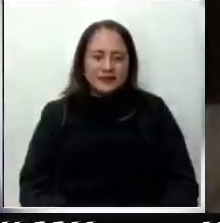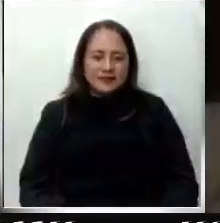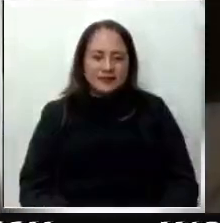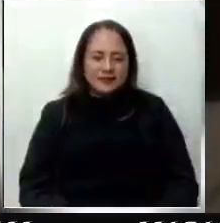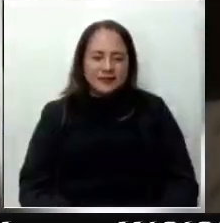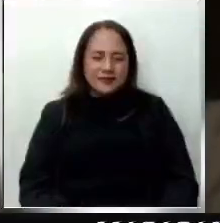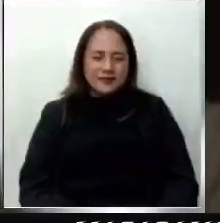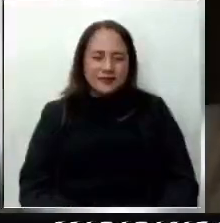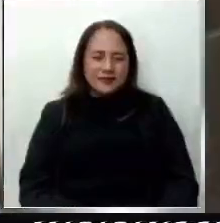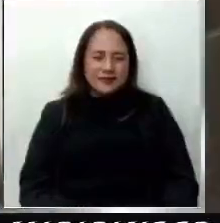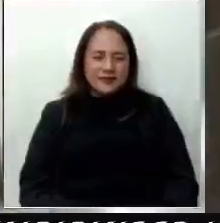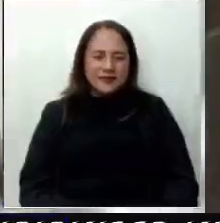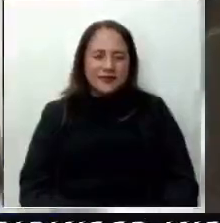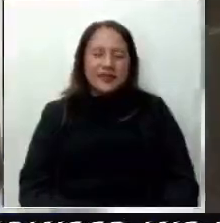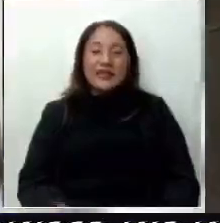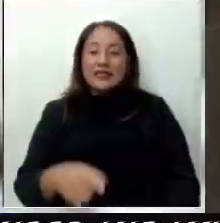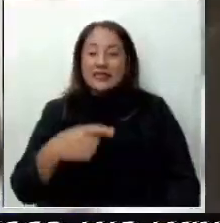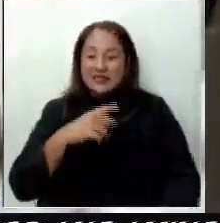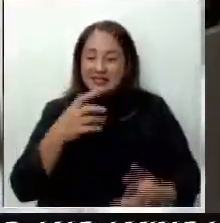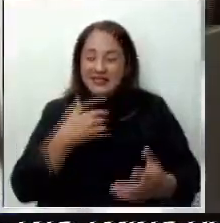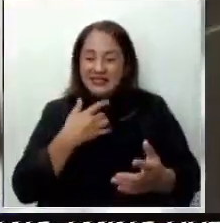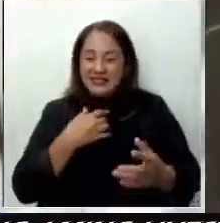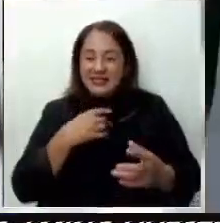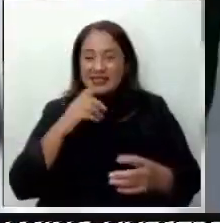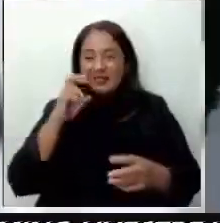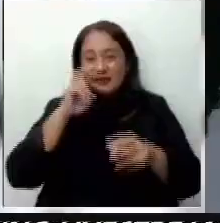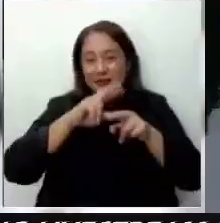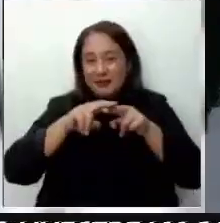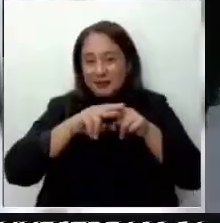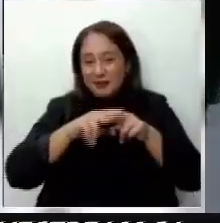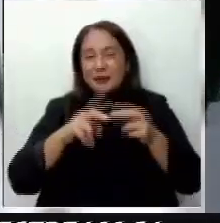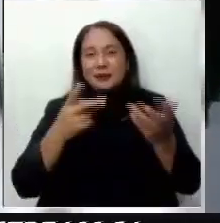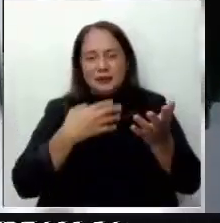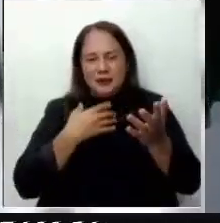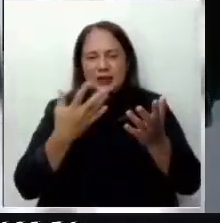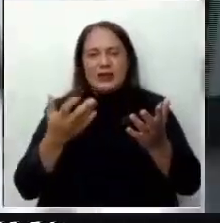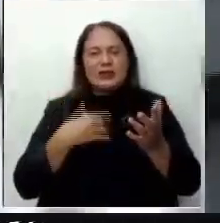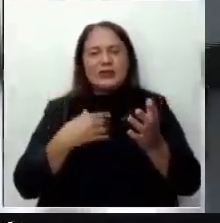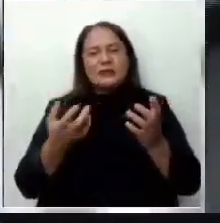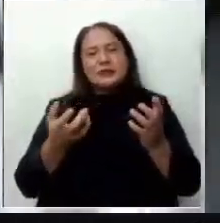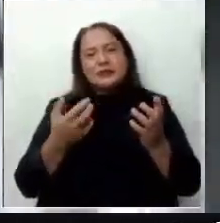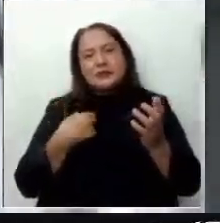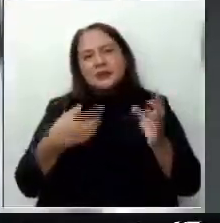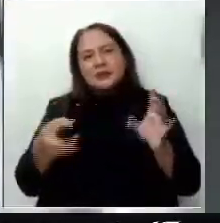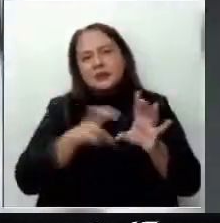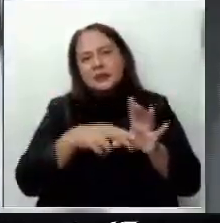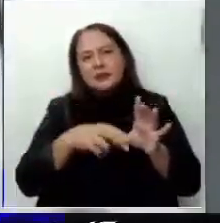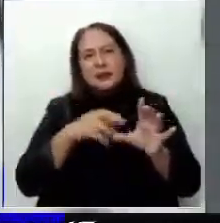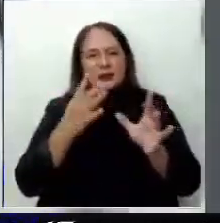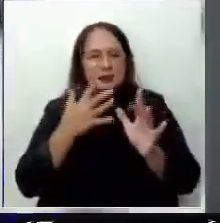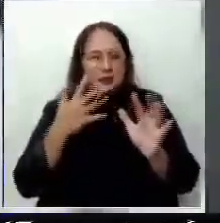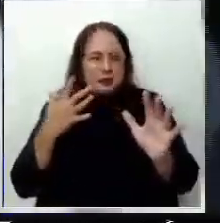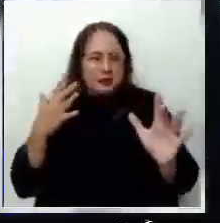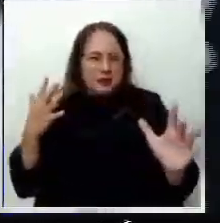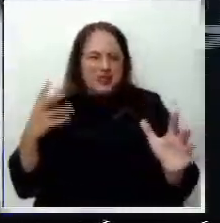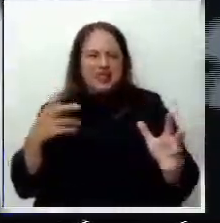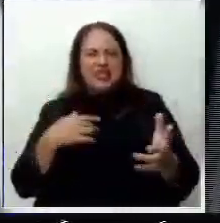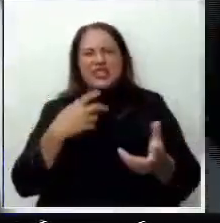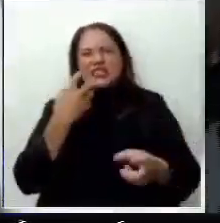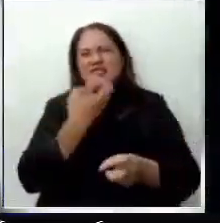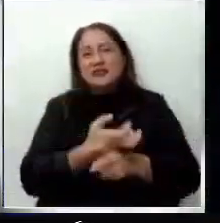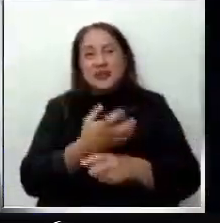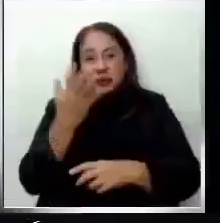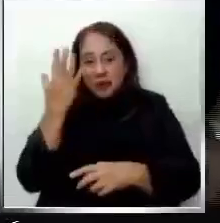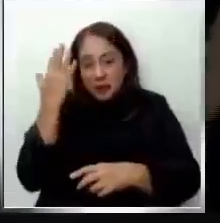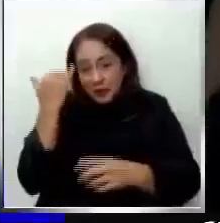Sa mga suki ng tren tulad ng LRT Line 1, bahagi na ng pagsakay ang pila. Medyo hassle po. Bakit? Kasi